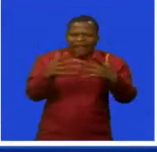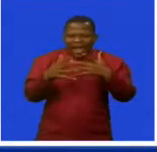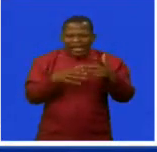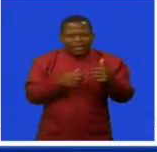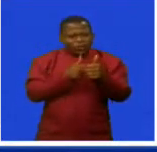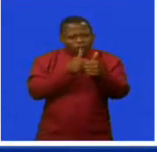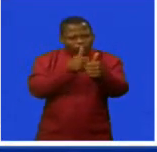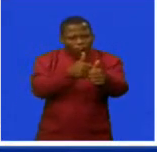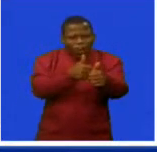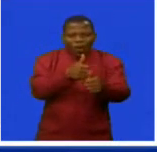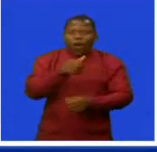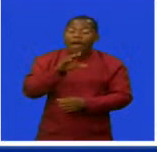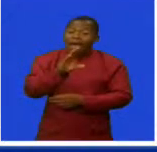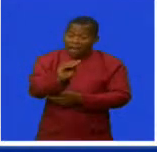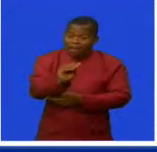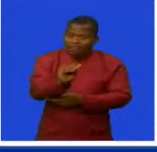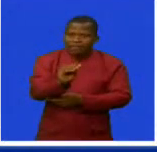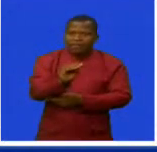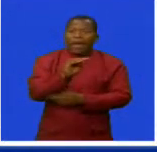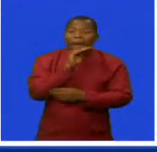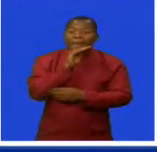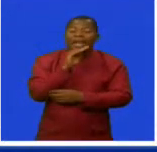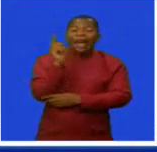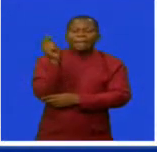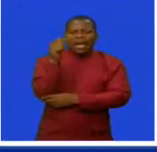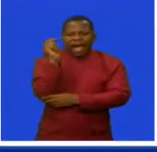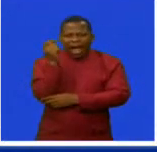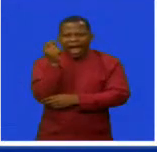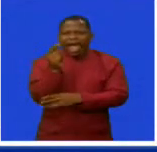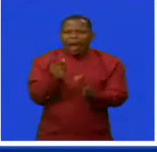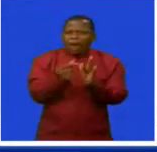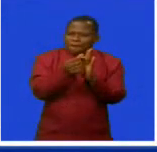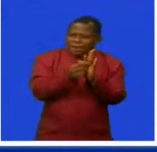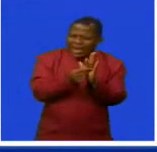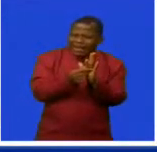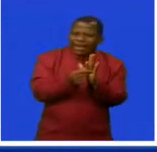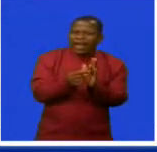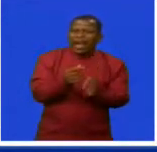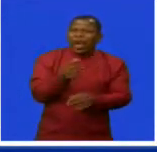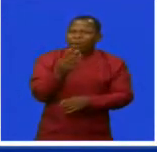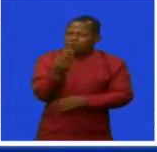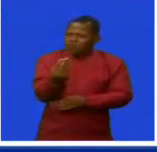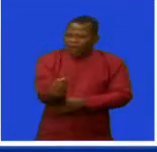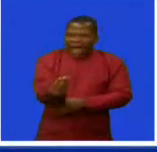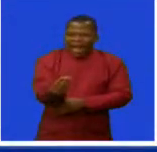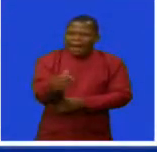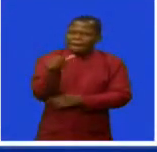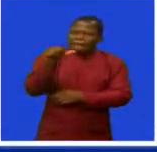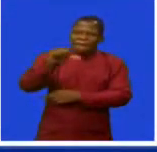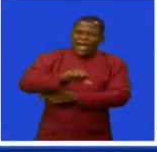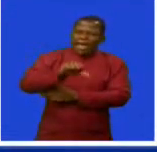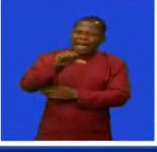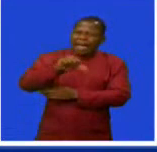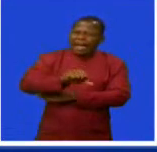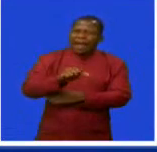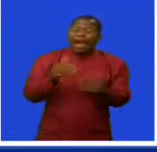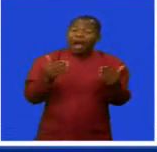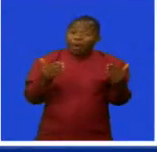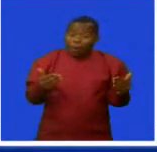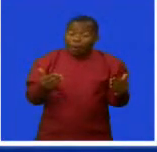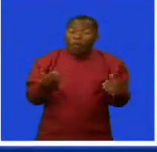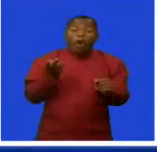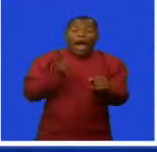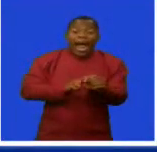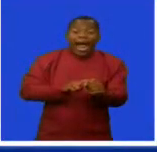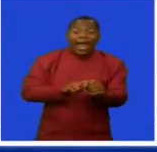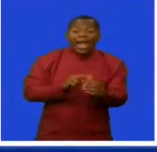noma ngangibani nje emakhaya nangabe sotawushada umphana akusilo into lekahle lokho ngoba ne-SODV